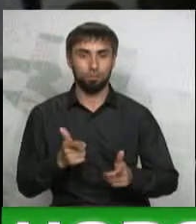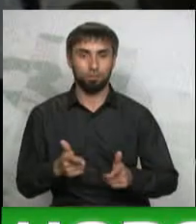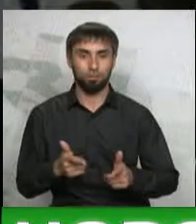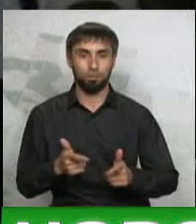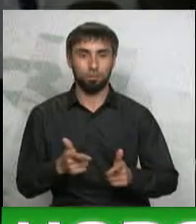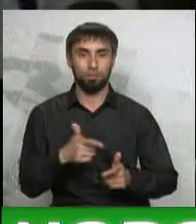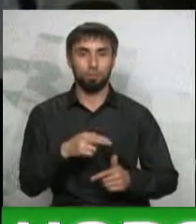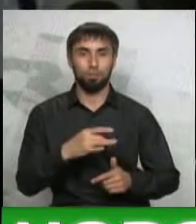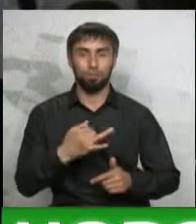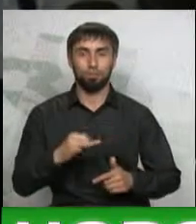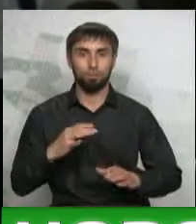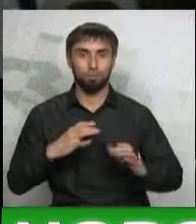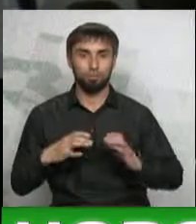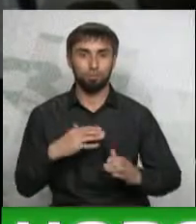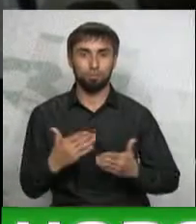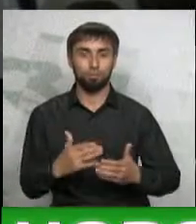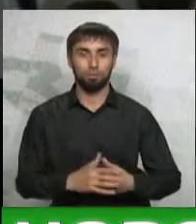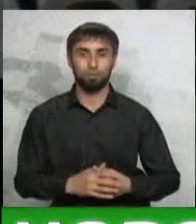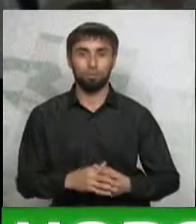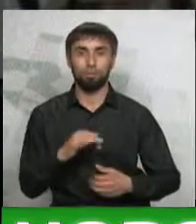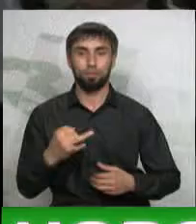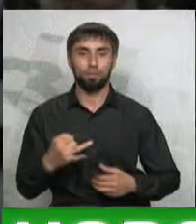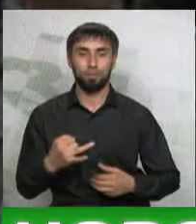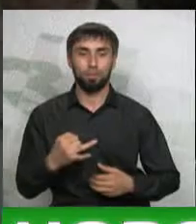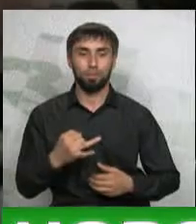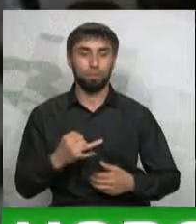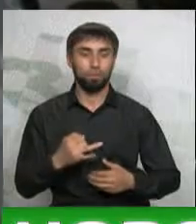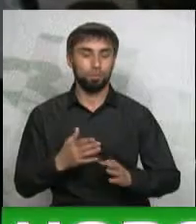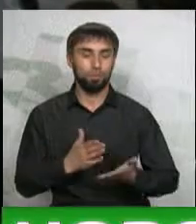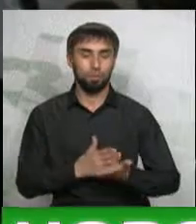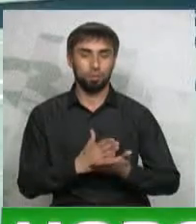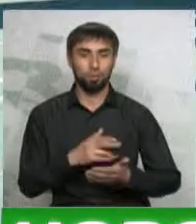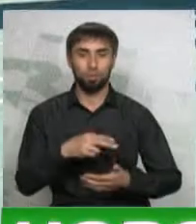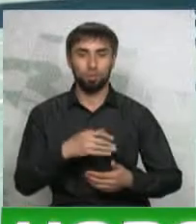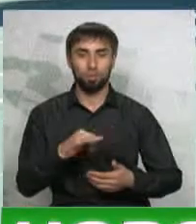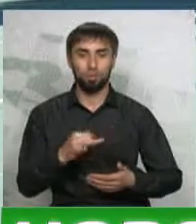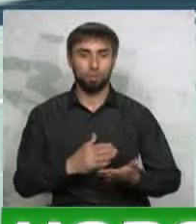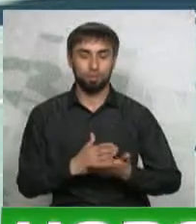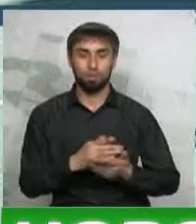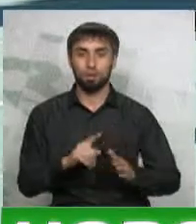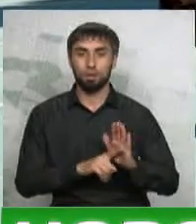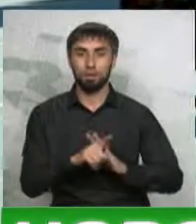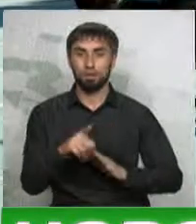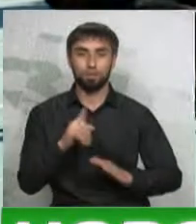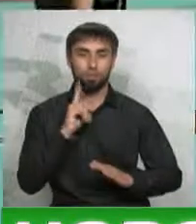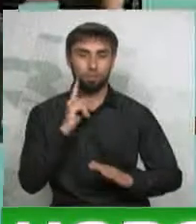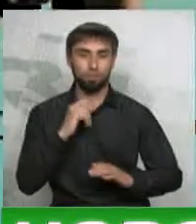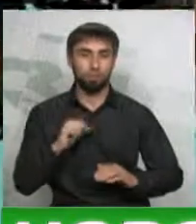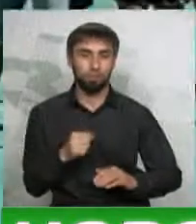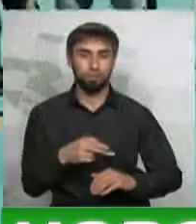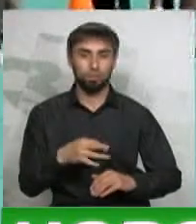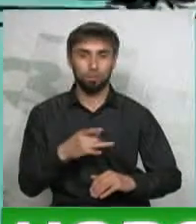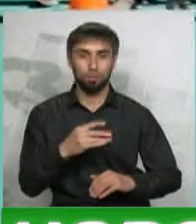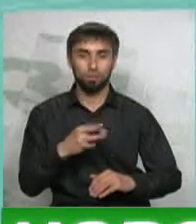в пограничный институт или и службы пограничных органов. Начало движения юных друзей-пограничников